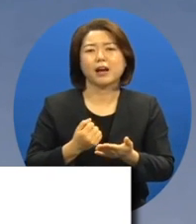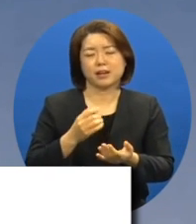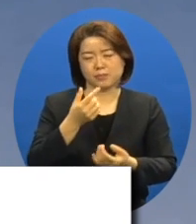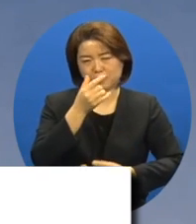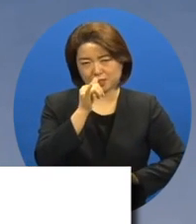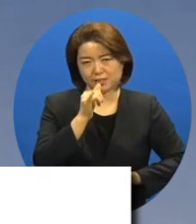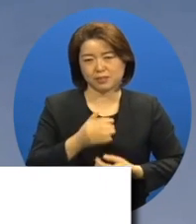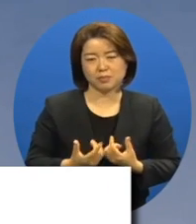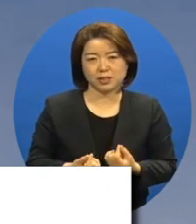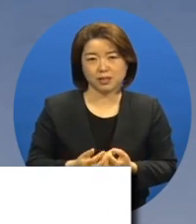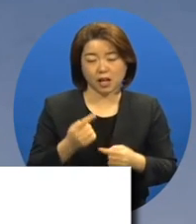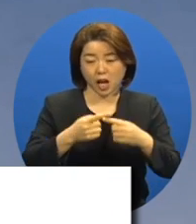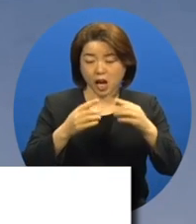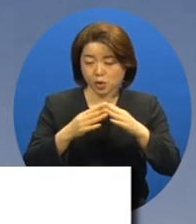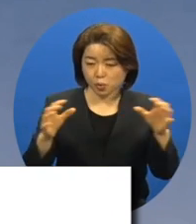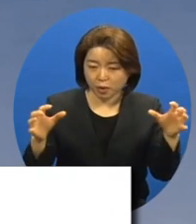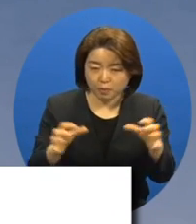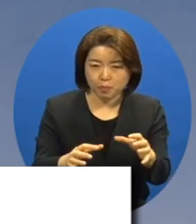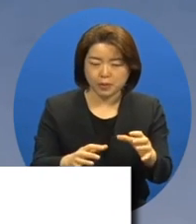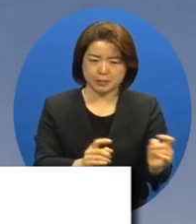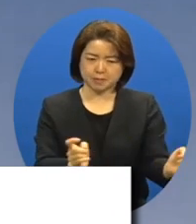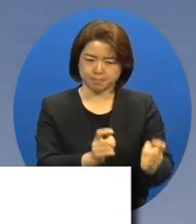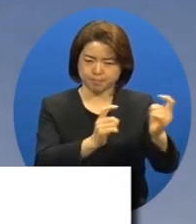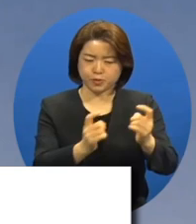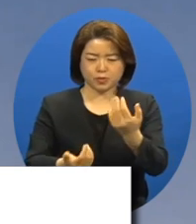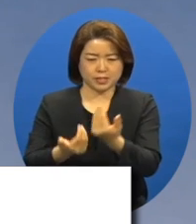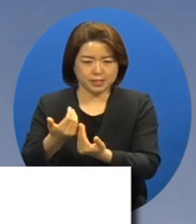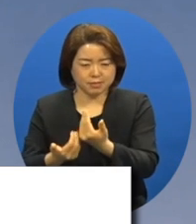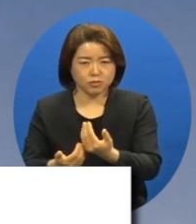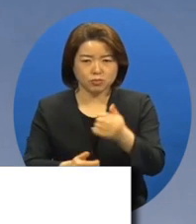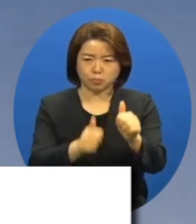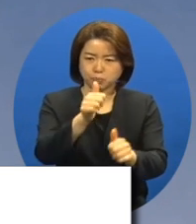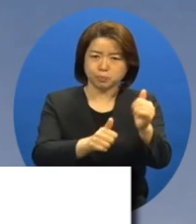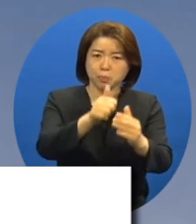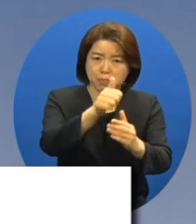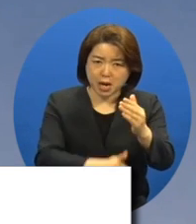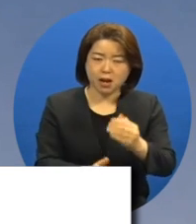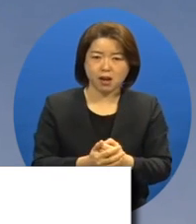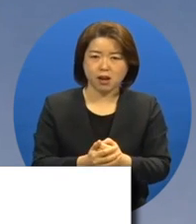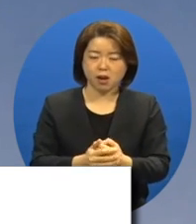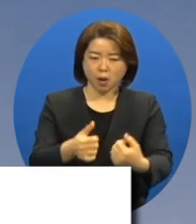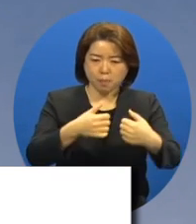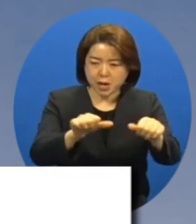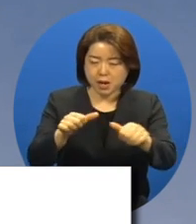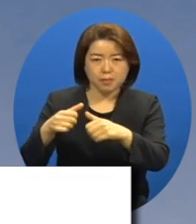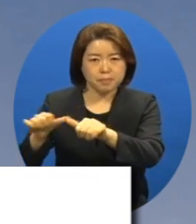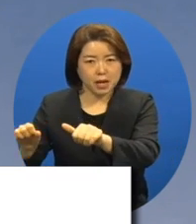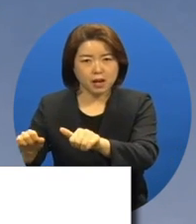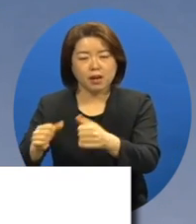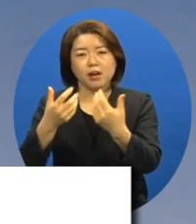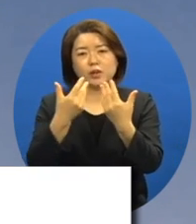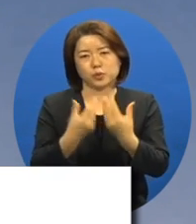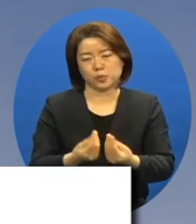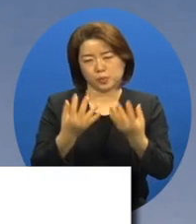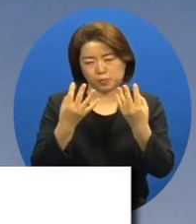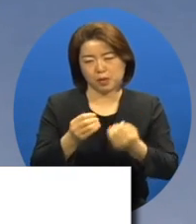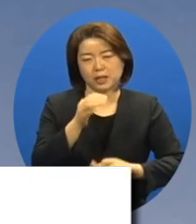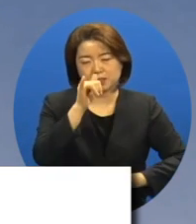갈등 하고 다투고 시험되고 깨어지는 경우도 많습니다